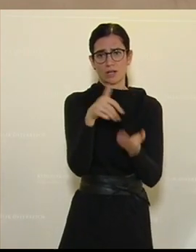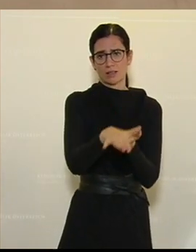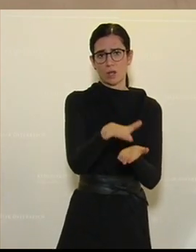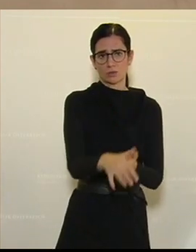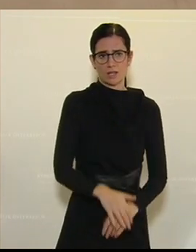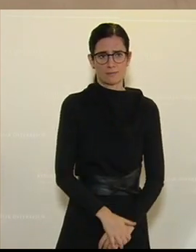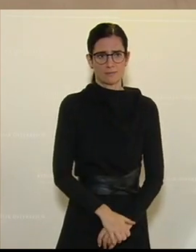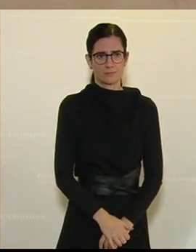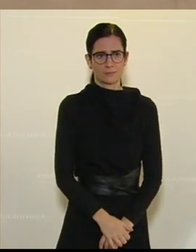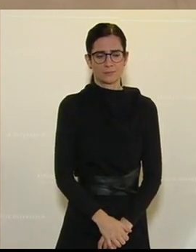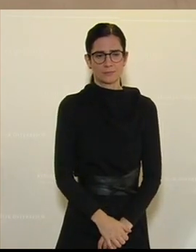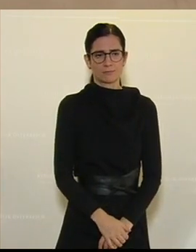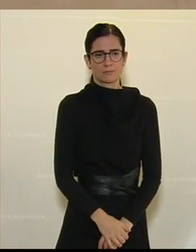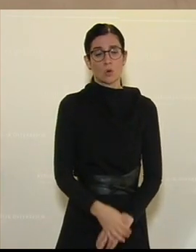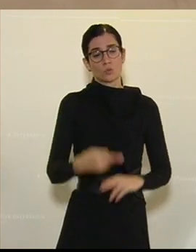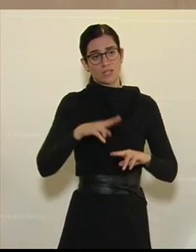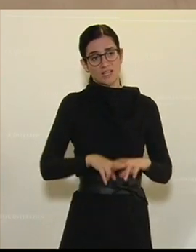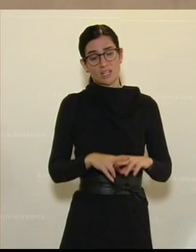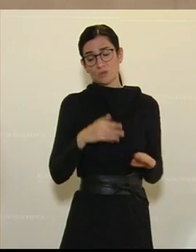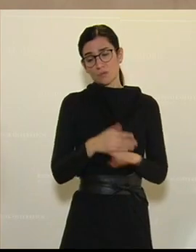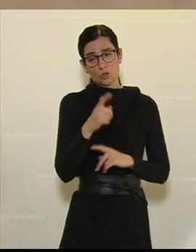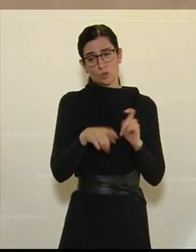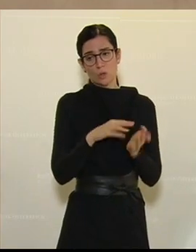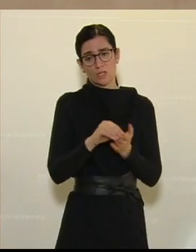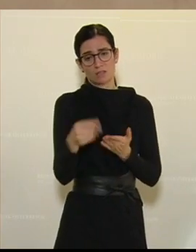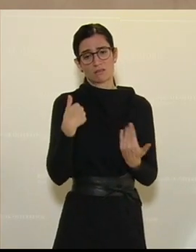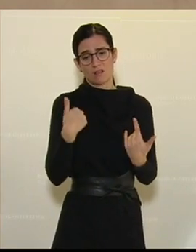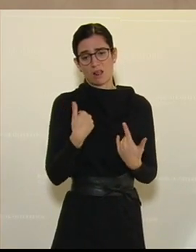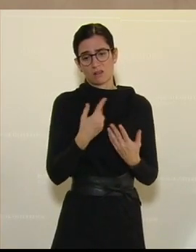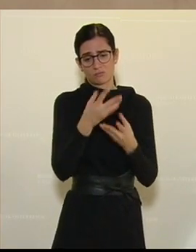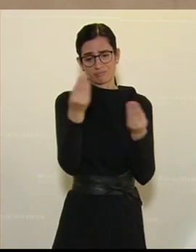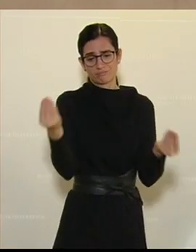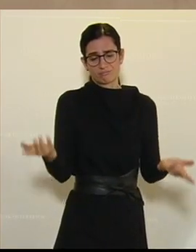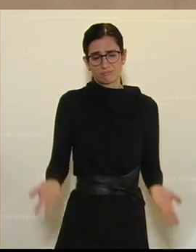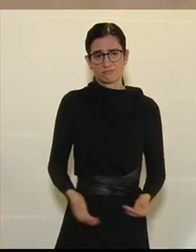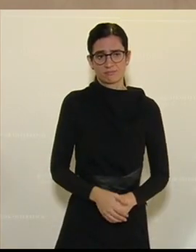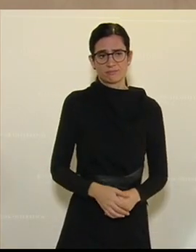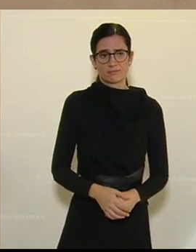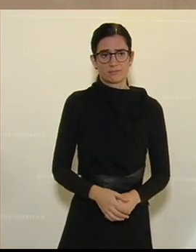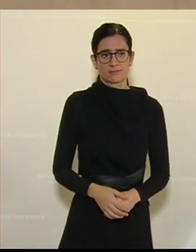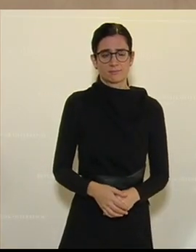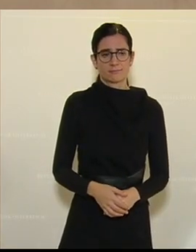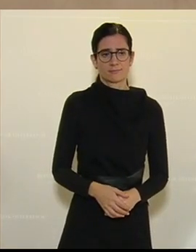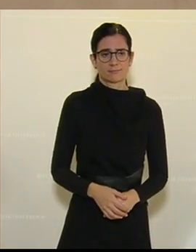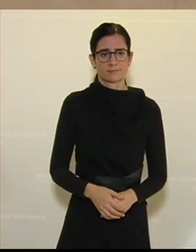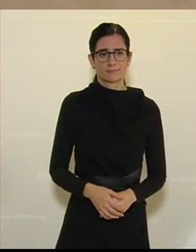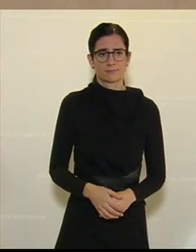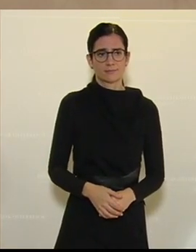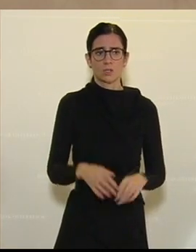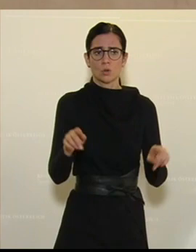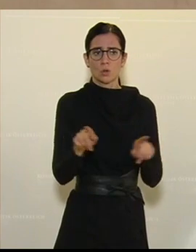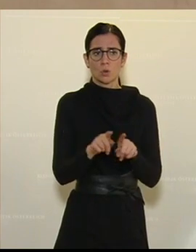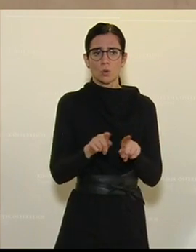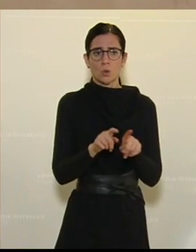werden. Und alles andere ist für den Steuerzahler eine Zumutung. Und ich werde mich jetzt auch noch ein